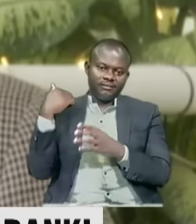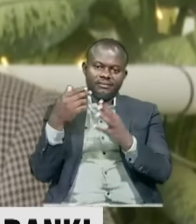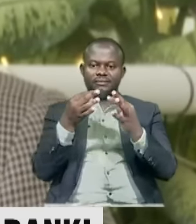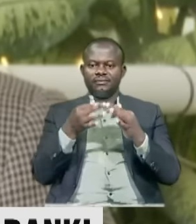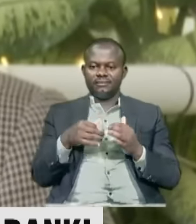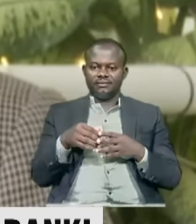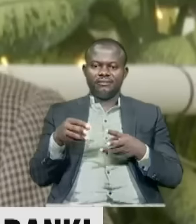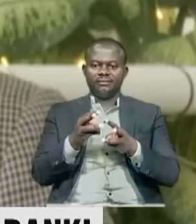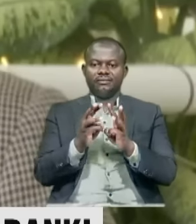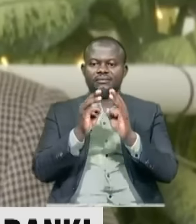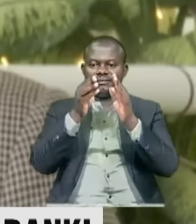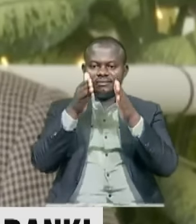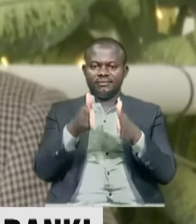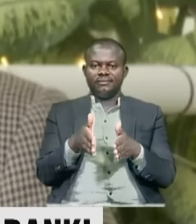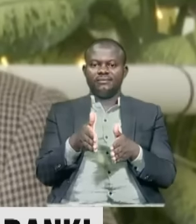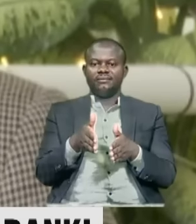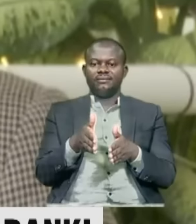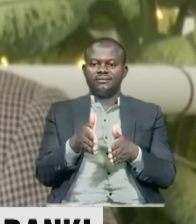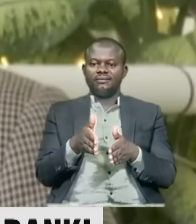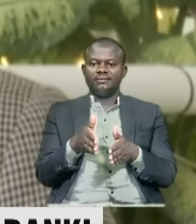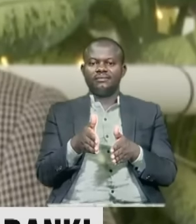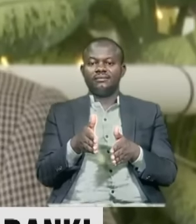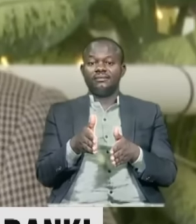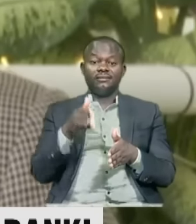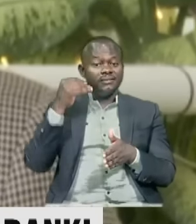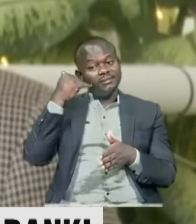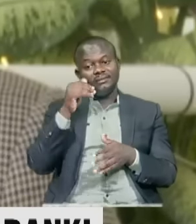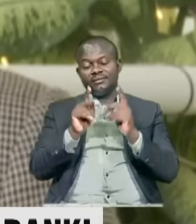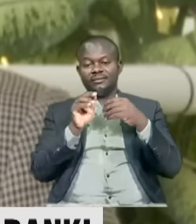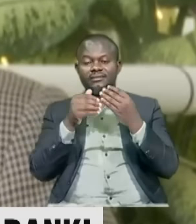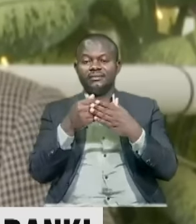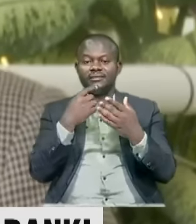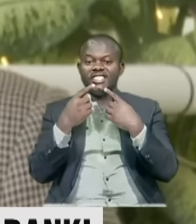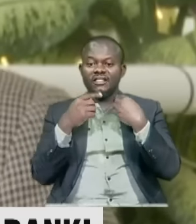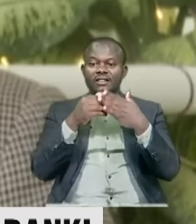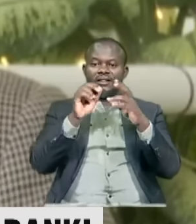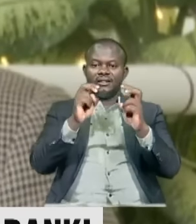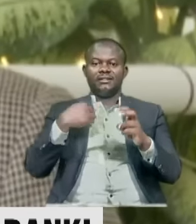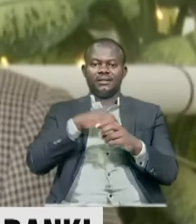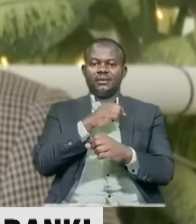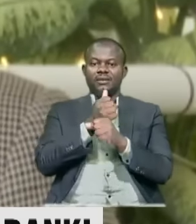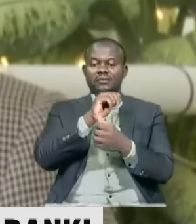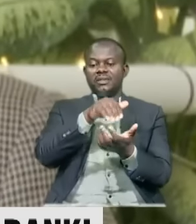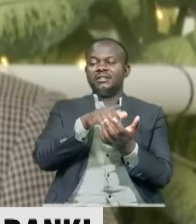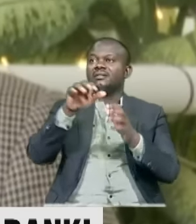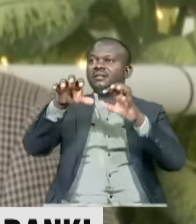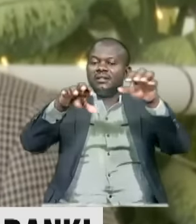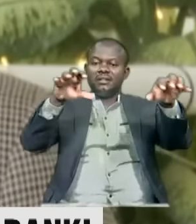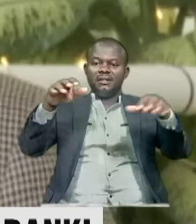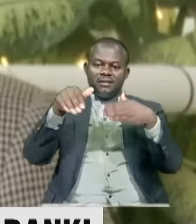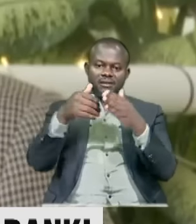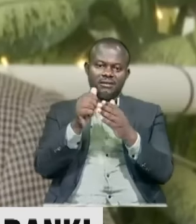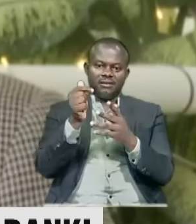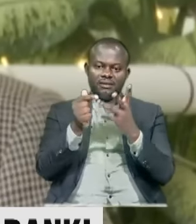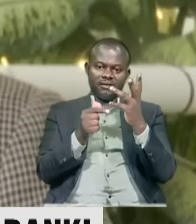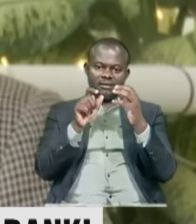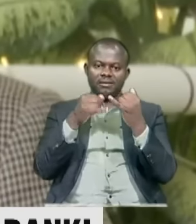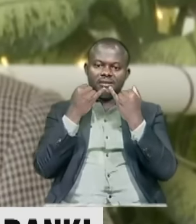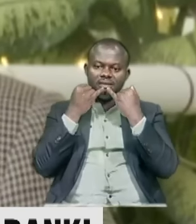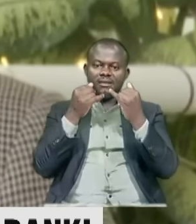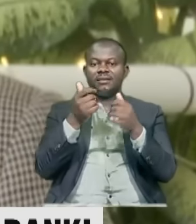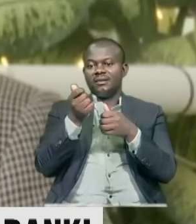buryo umuntu uri murahamagara abantu avuga ati nkorera mu kigo runaka ibyo nabo bamenyesha